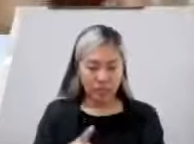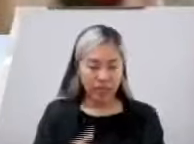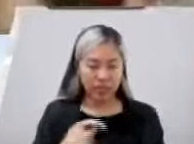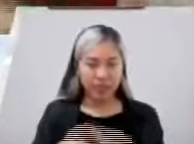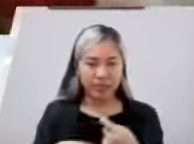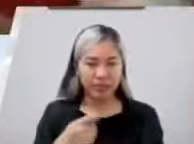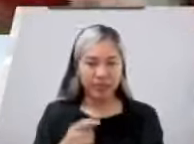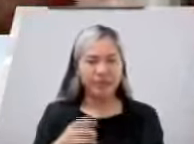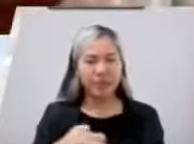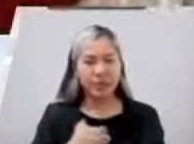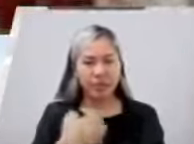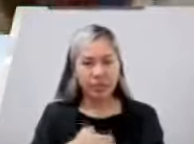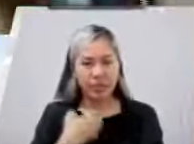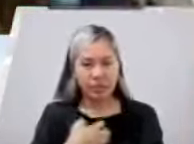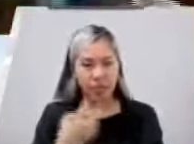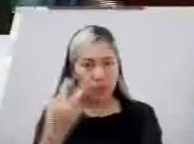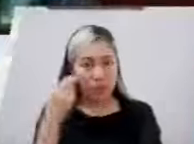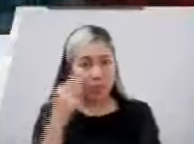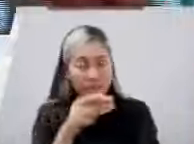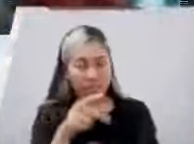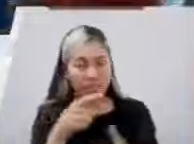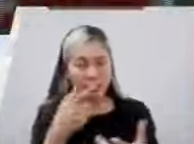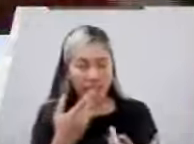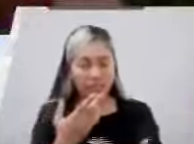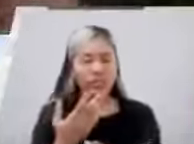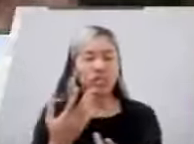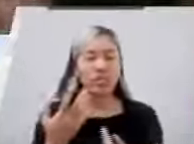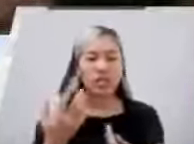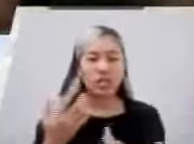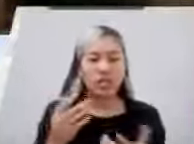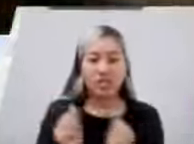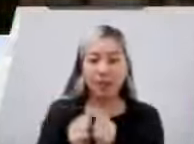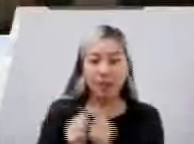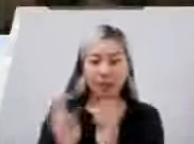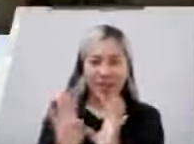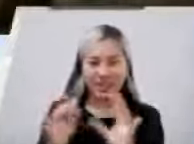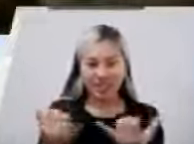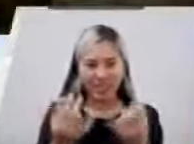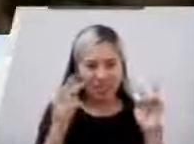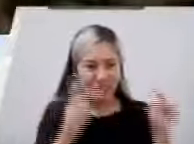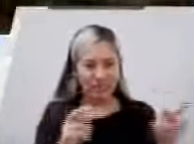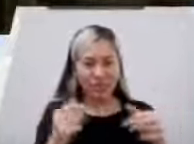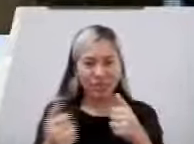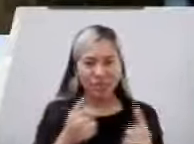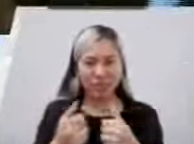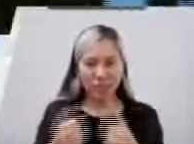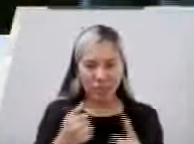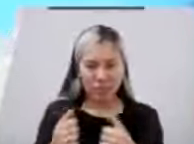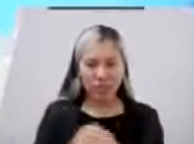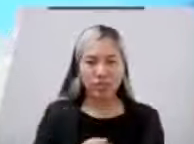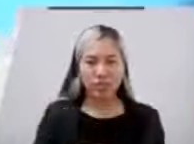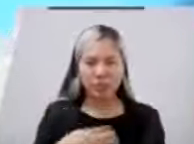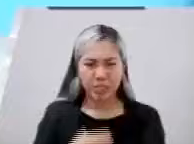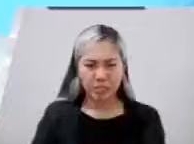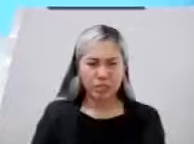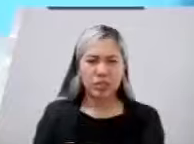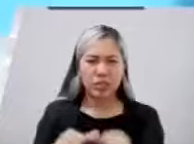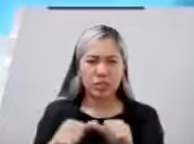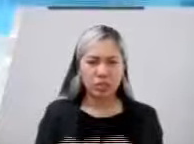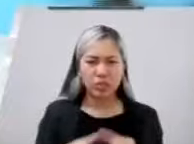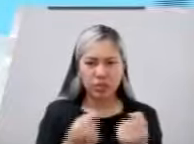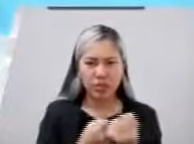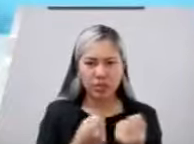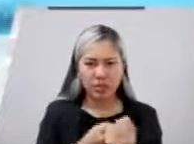nanood ng laban kasama ang ilan nilang kabarangay sa Cebu City. Hiling niya, patuloy pa rin suportahan ng mga Pilipino ang